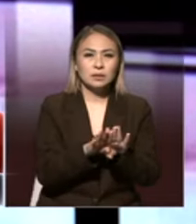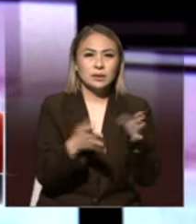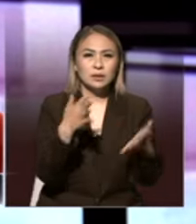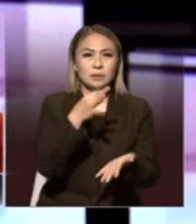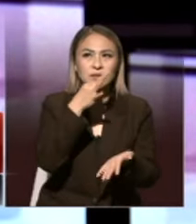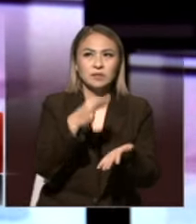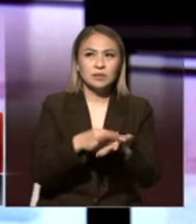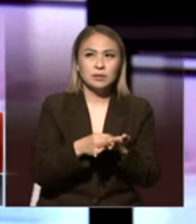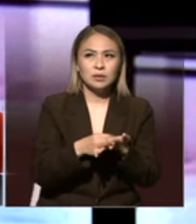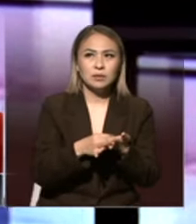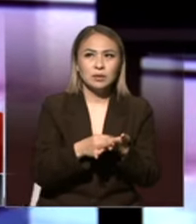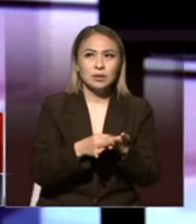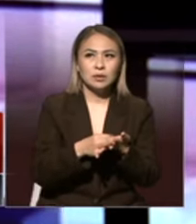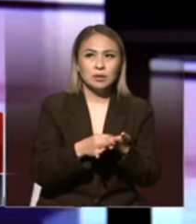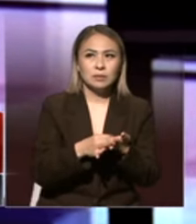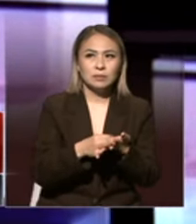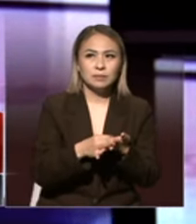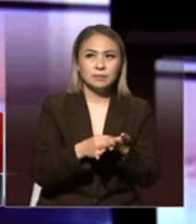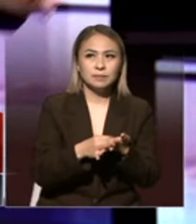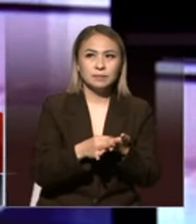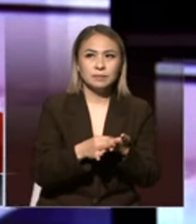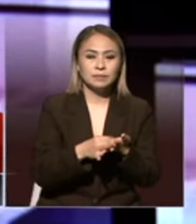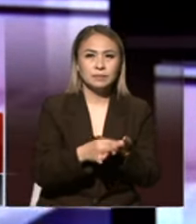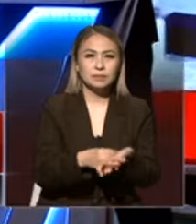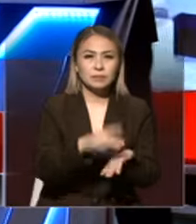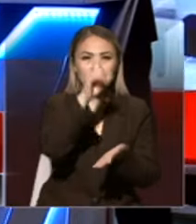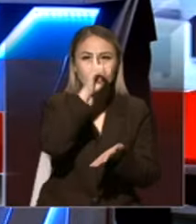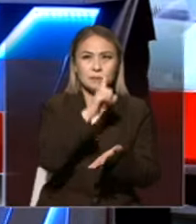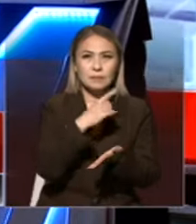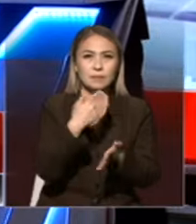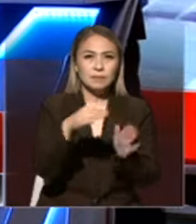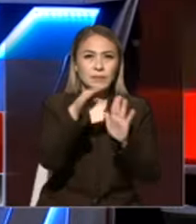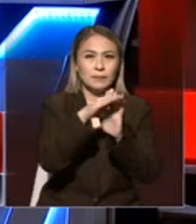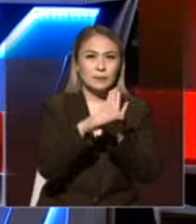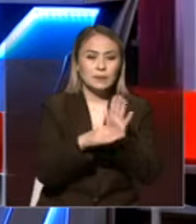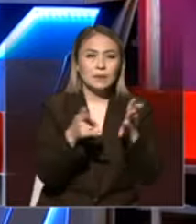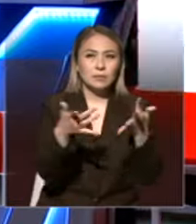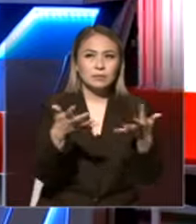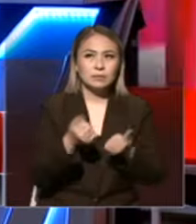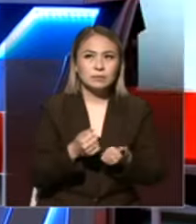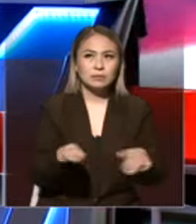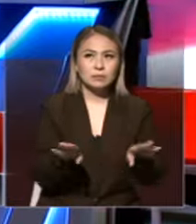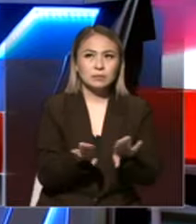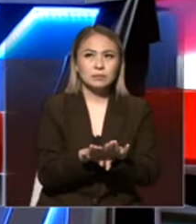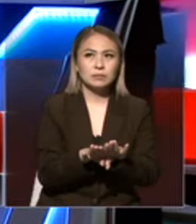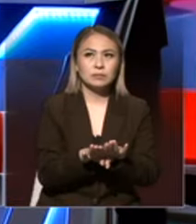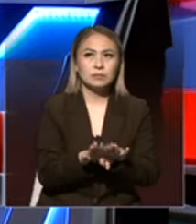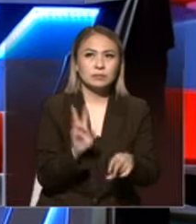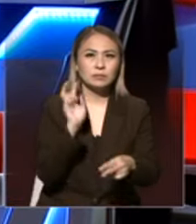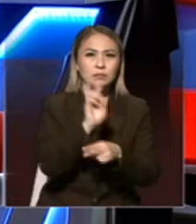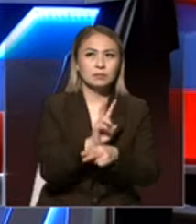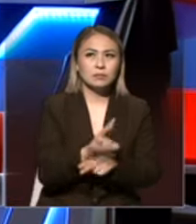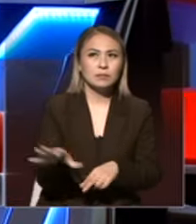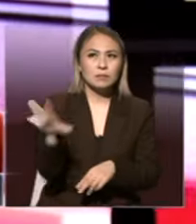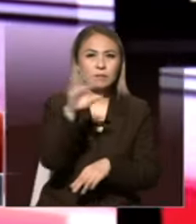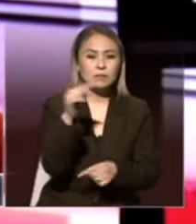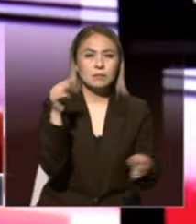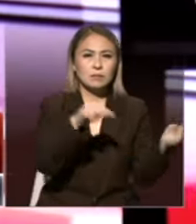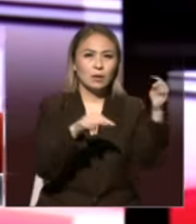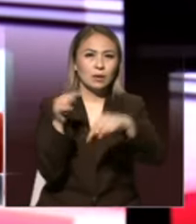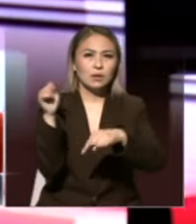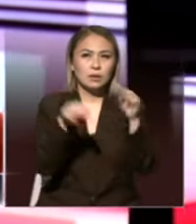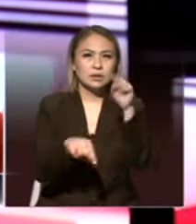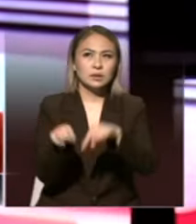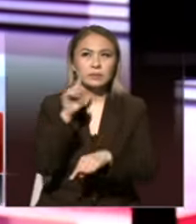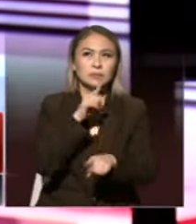ба? Соган жооп бер. Мына сен канагат бир айда жанагы сиз айткан программа менен тракторду аласың дедим ба? Энди барсам баары бирин-бирине лактырат.